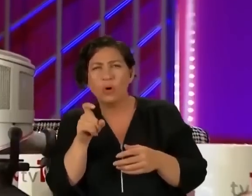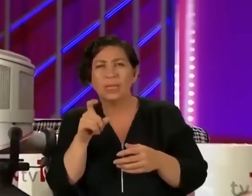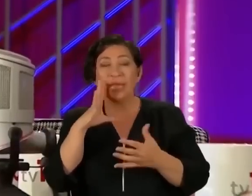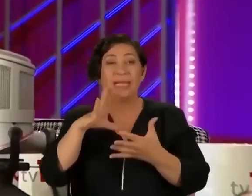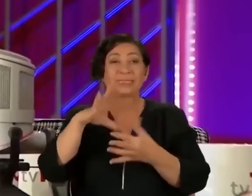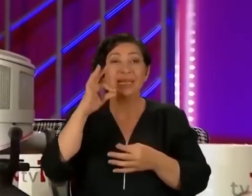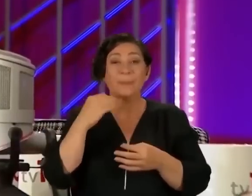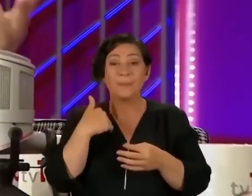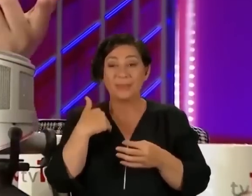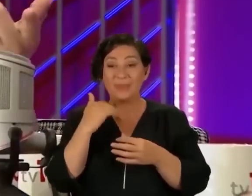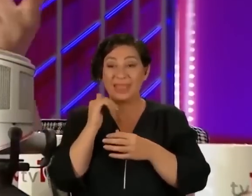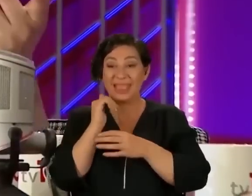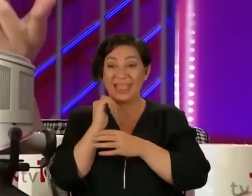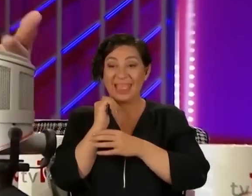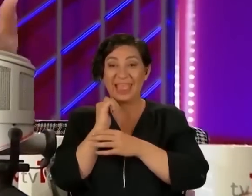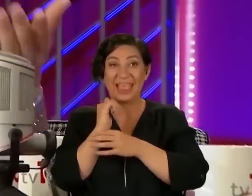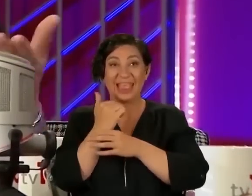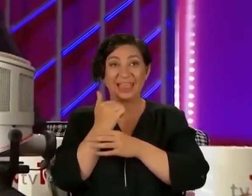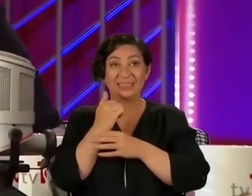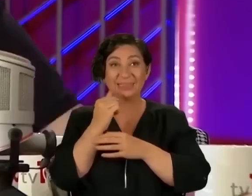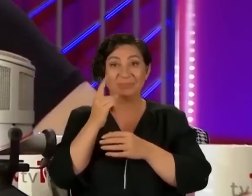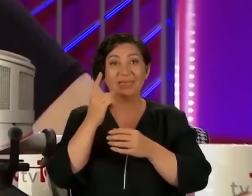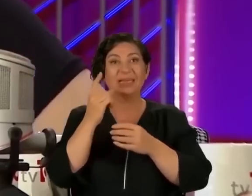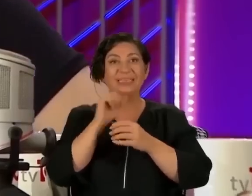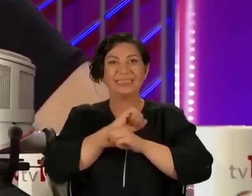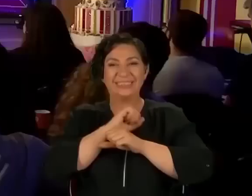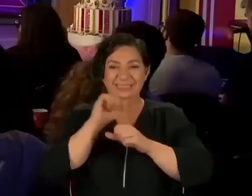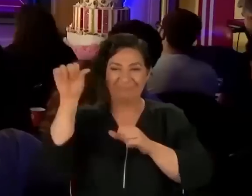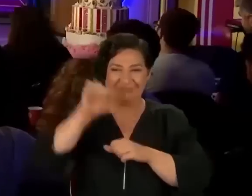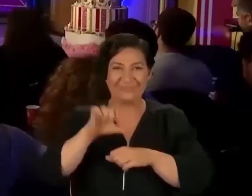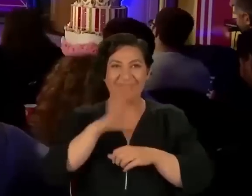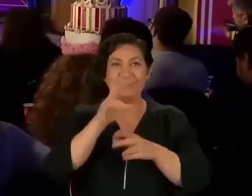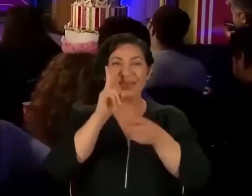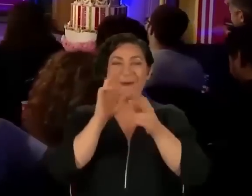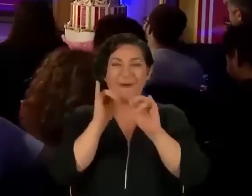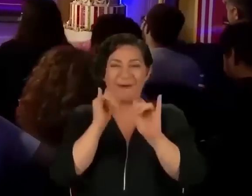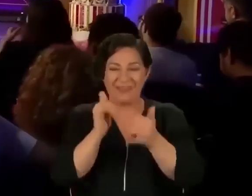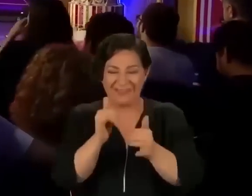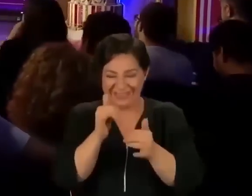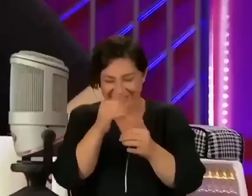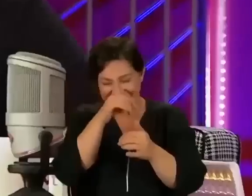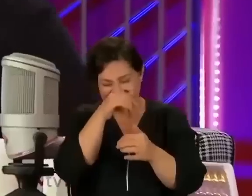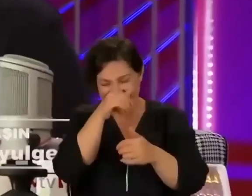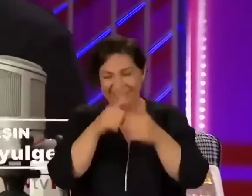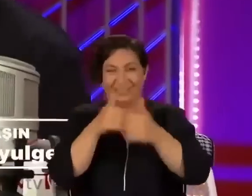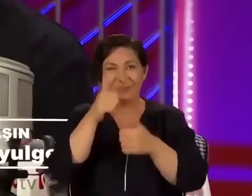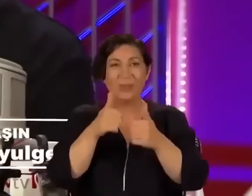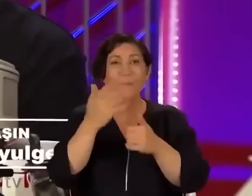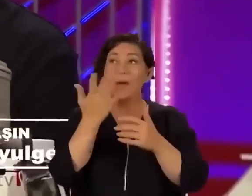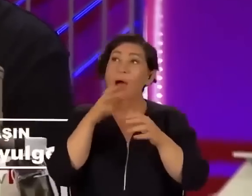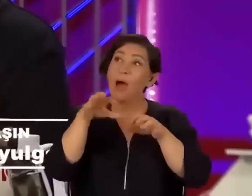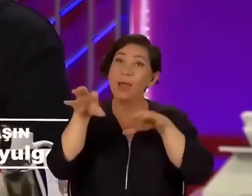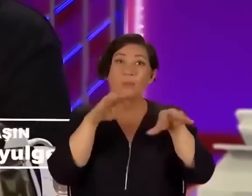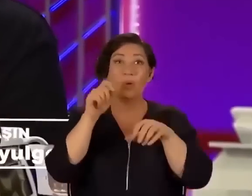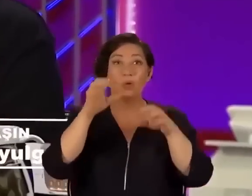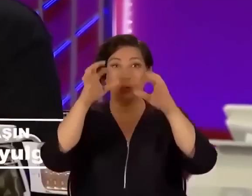İnsanlar ya benim yeteneksizliğe katıldığım öyle bir hüsran var. Bir öyle bir maceram var. İnsanlar bayağı ayırt edebiliyor.